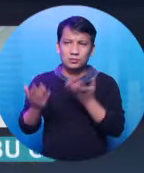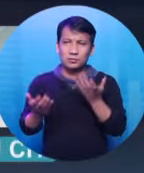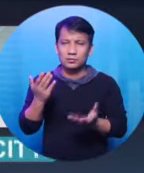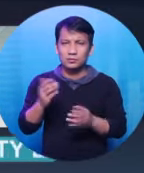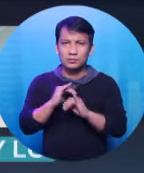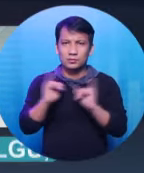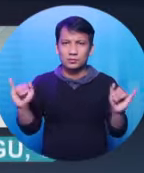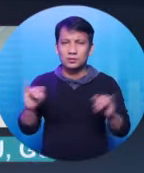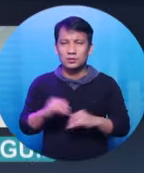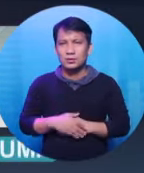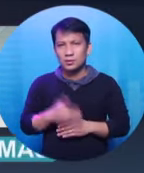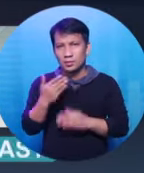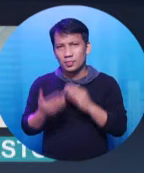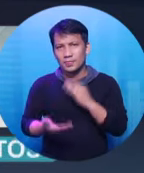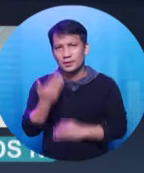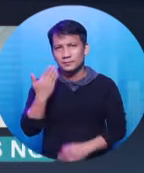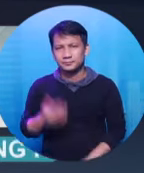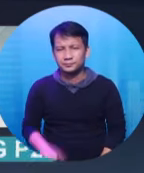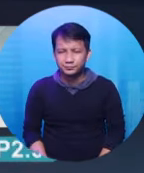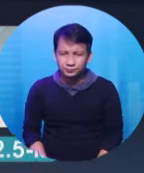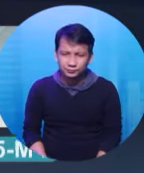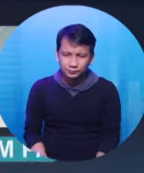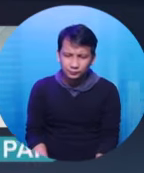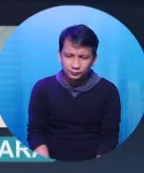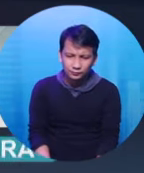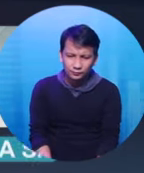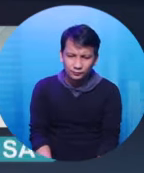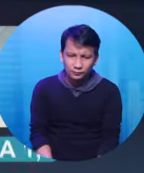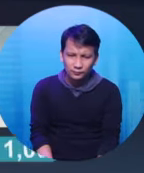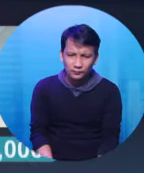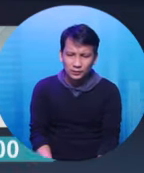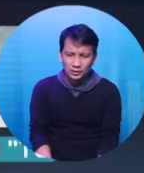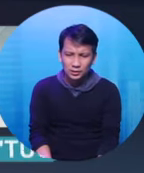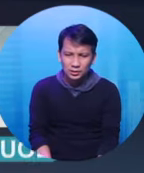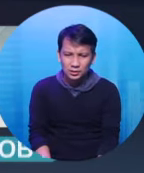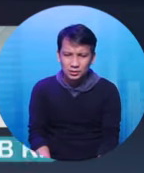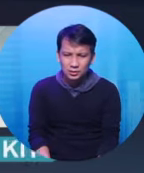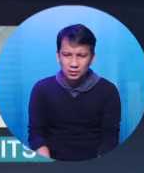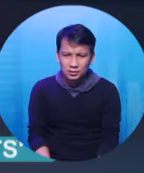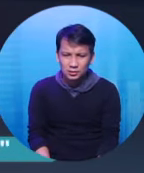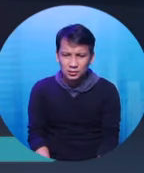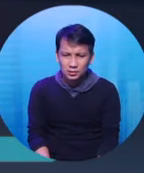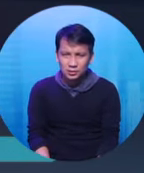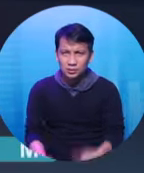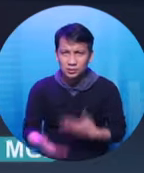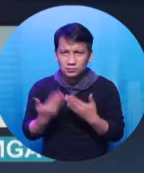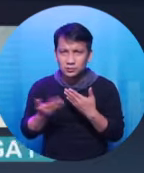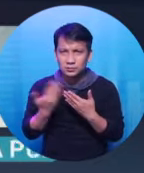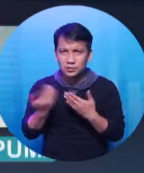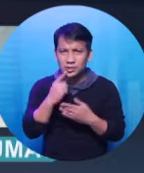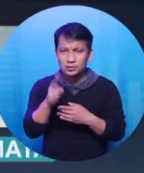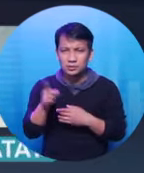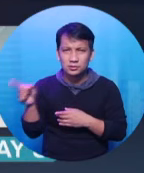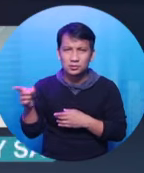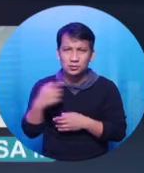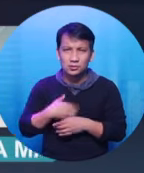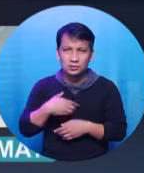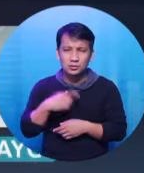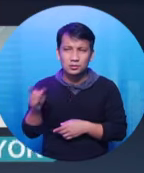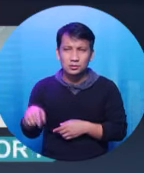magandang umaga po, Attorney Garrett. Okay. Good morning, sir. Ito lang simple. Kung libelous ba ito, hindi. Sinabi nitong